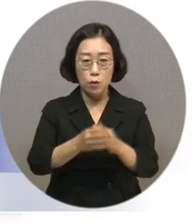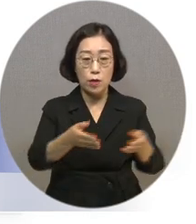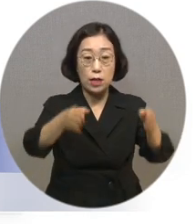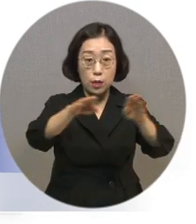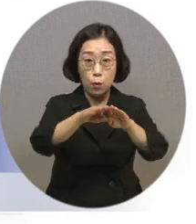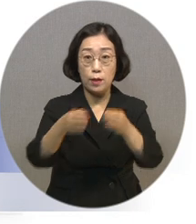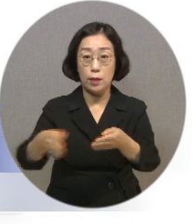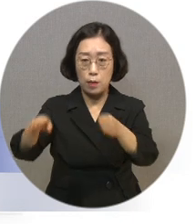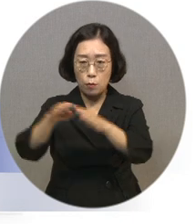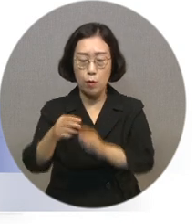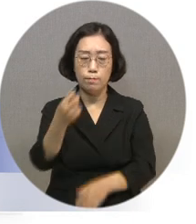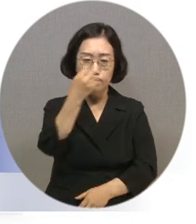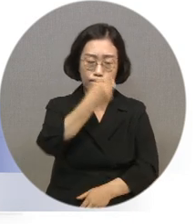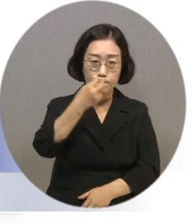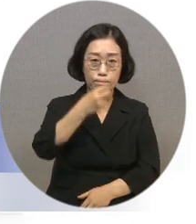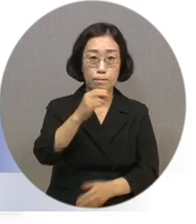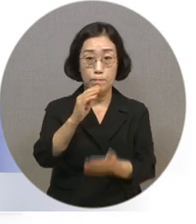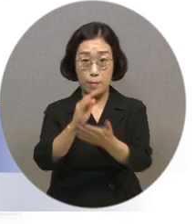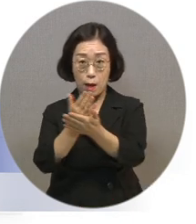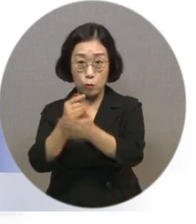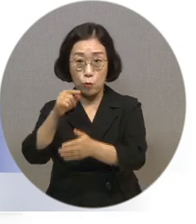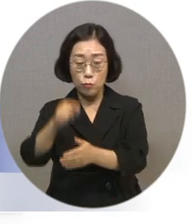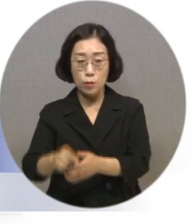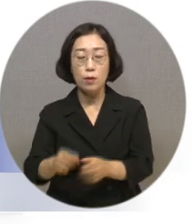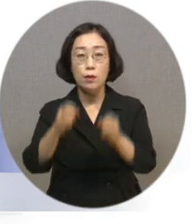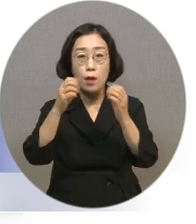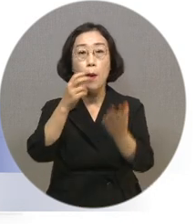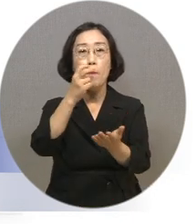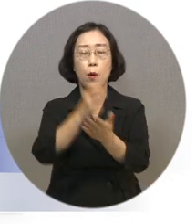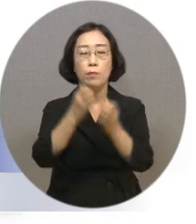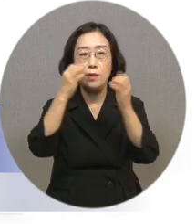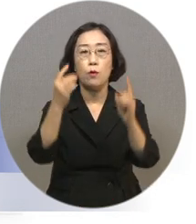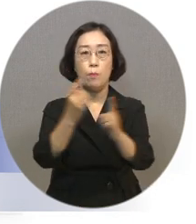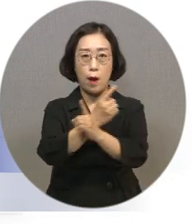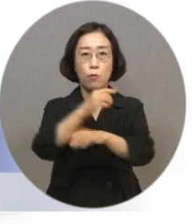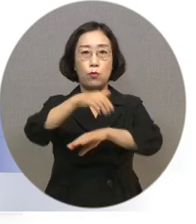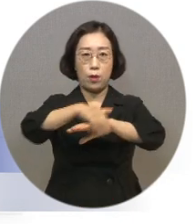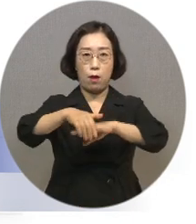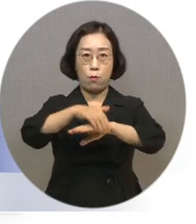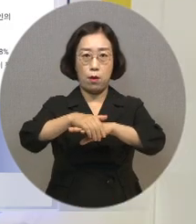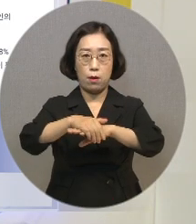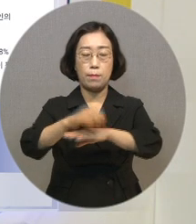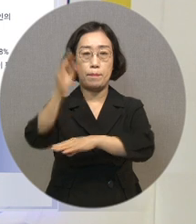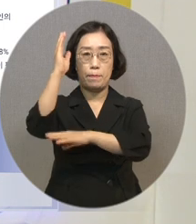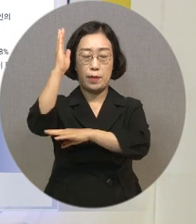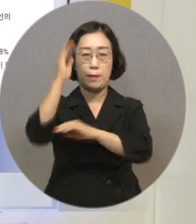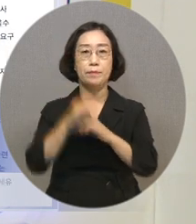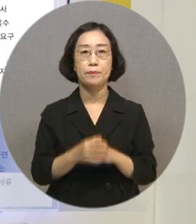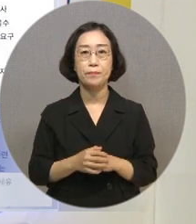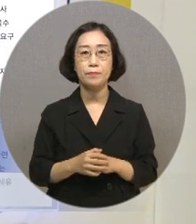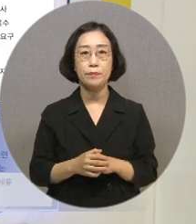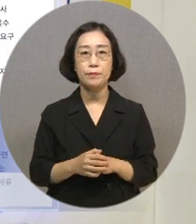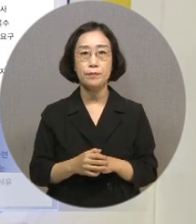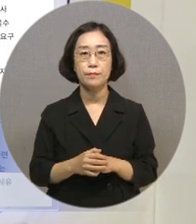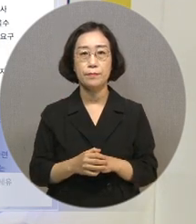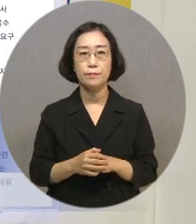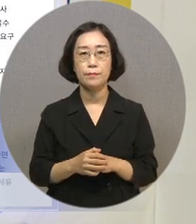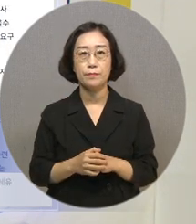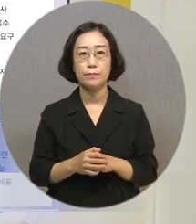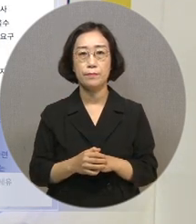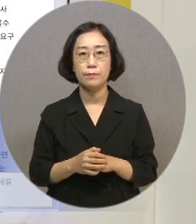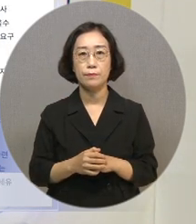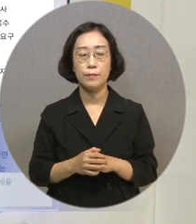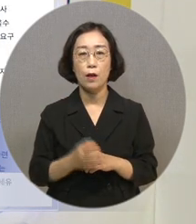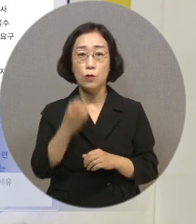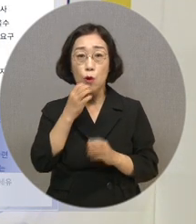수행하도록 하는 내용의 실종 아동법 계정을 추진할 계획입니다 다음 뉴스입니다 아